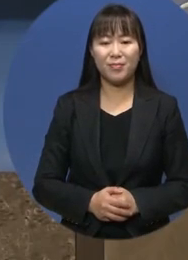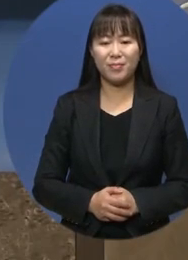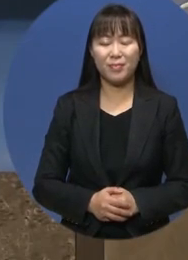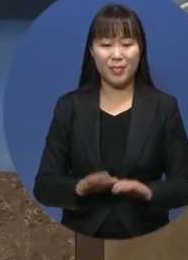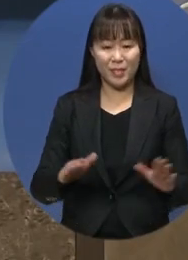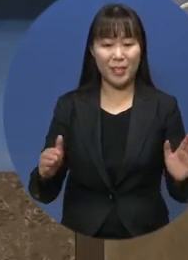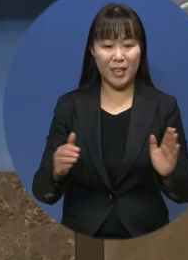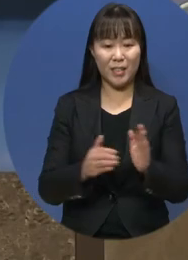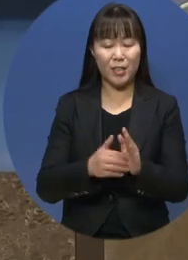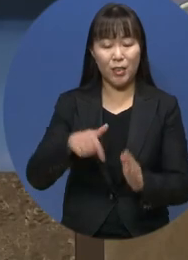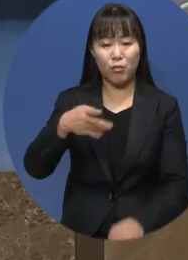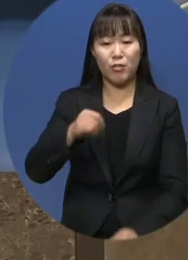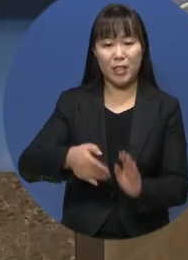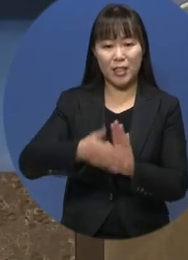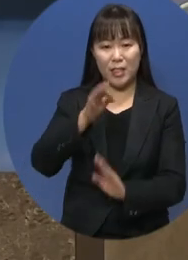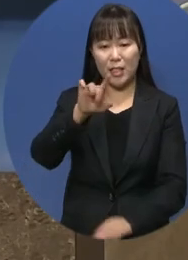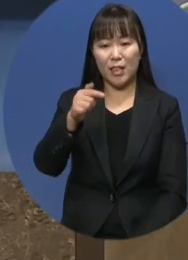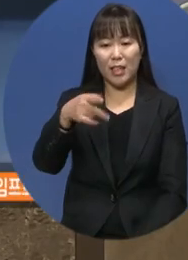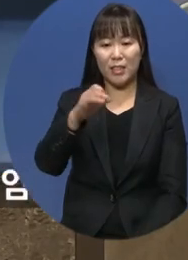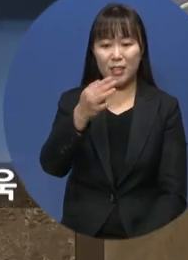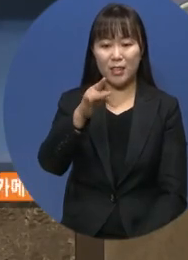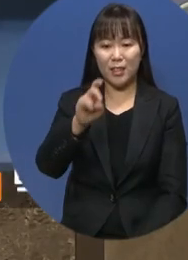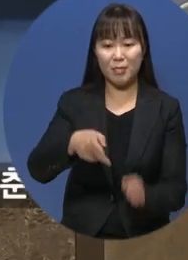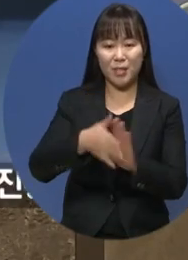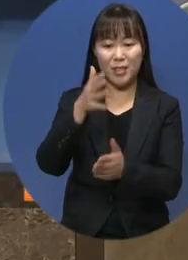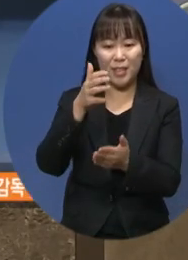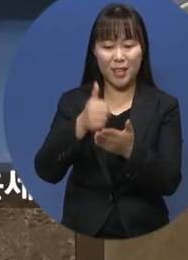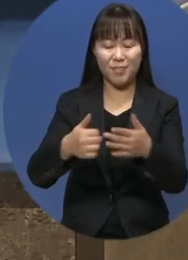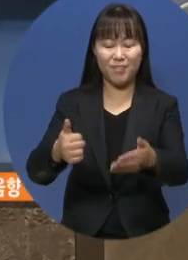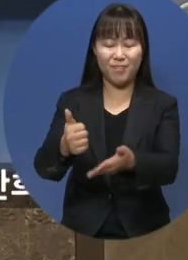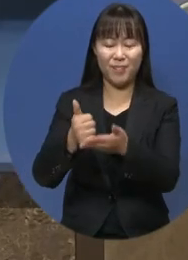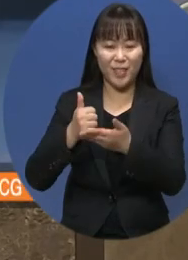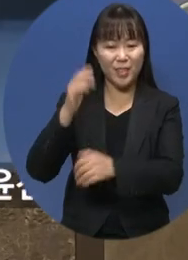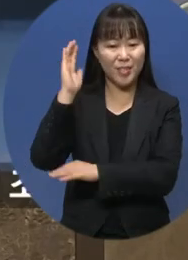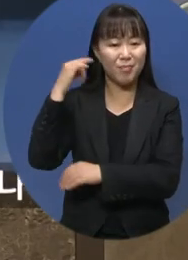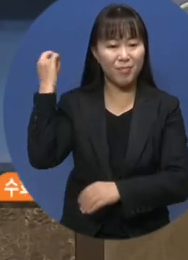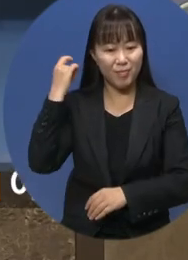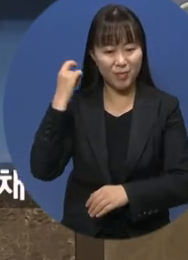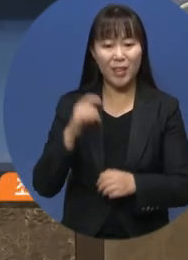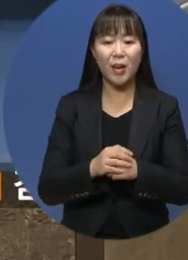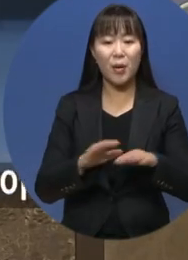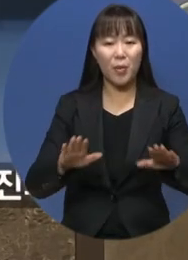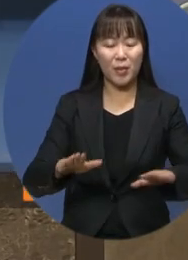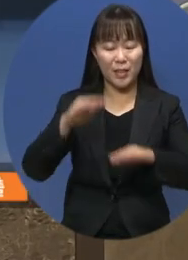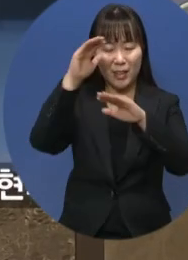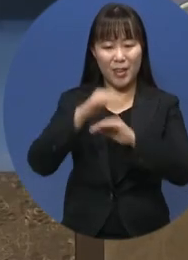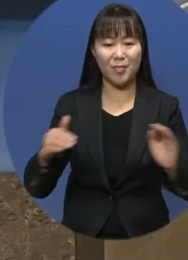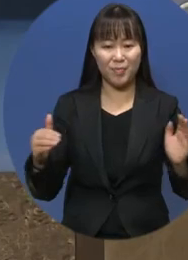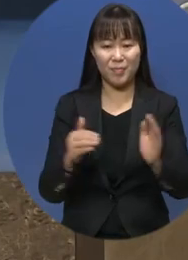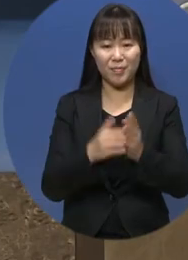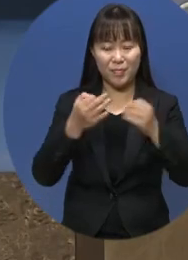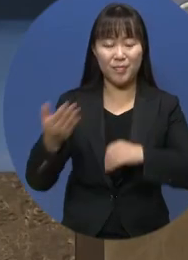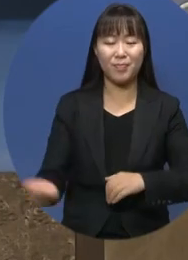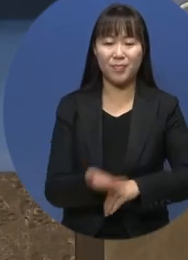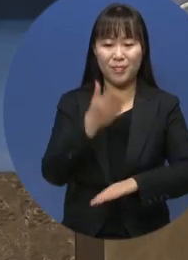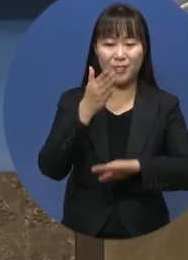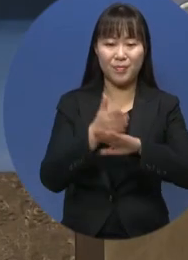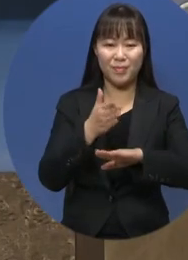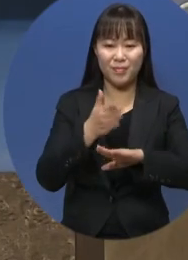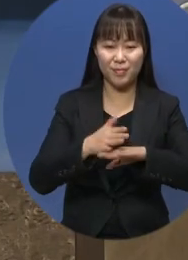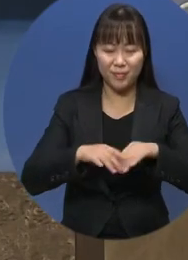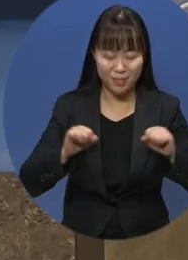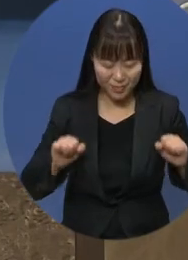네 지금까지 고리 시 안승남 시장님과 함께 했습니다 행복 나눔 지킴이 오늘은 여기까지입니다 시청해 주신 여러분